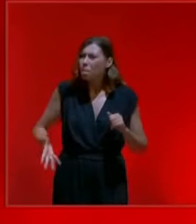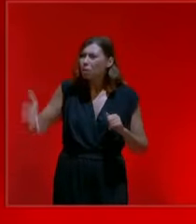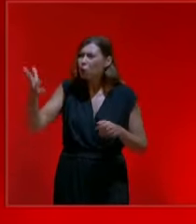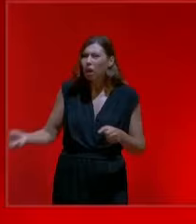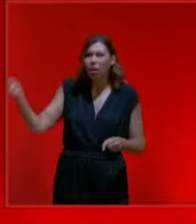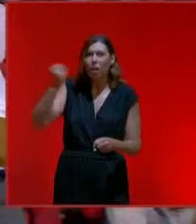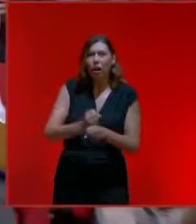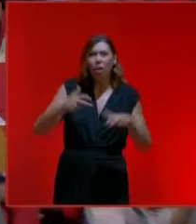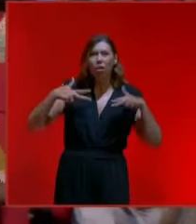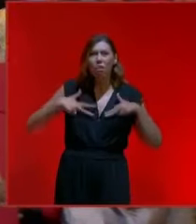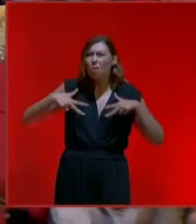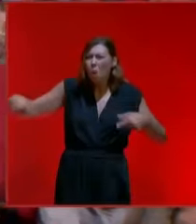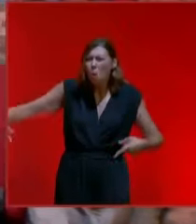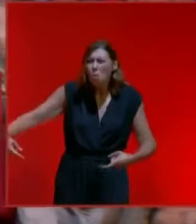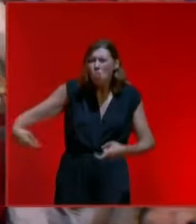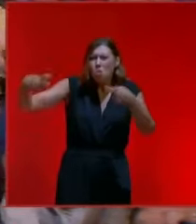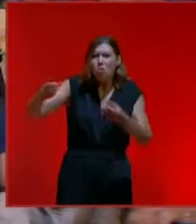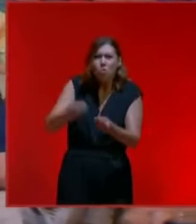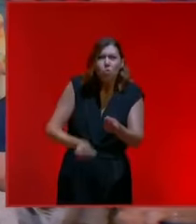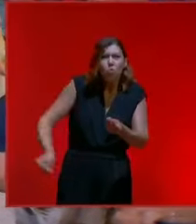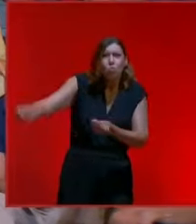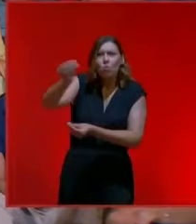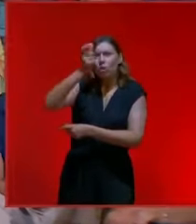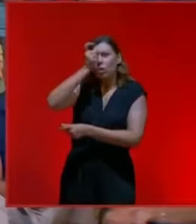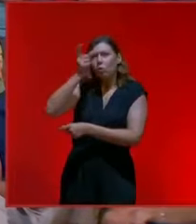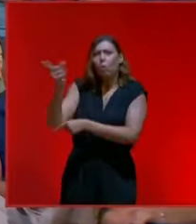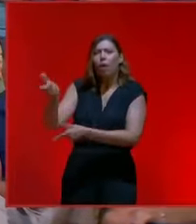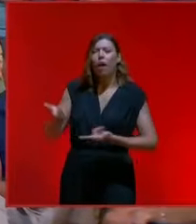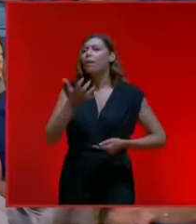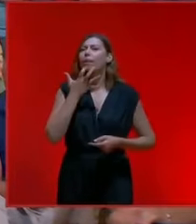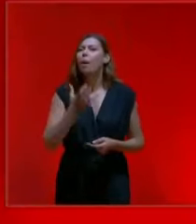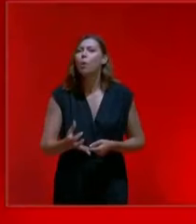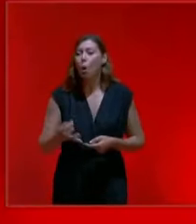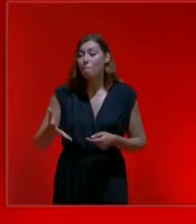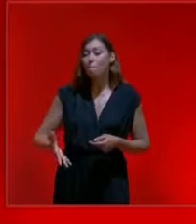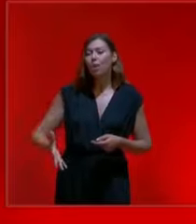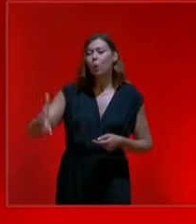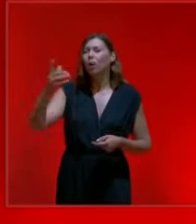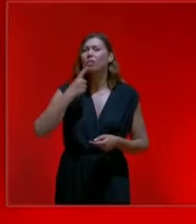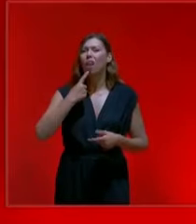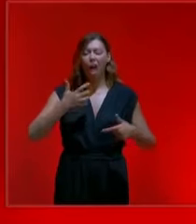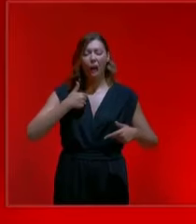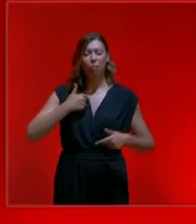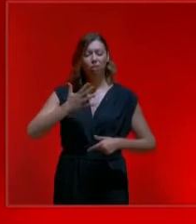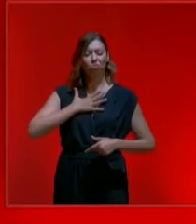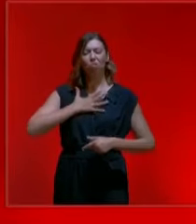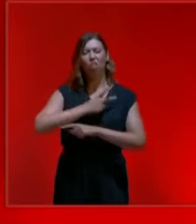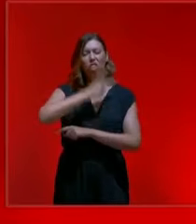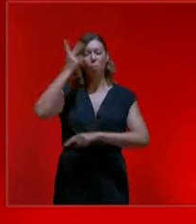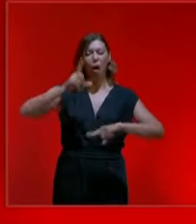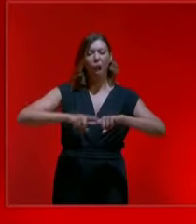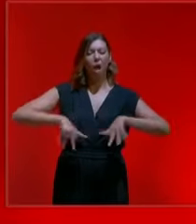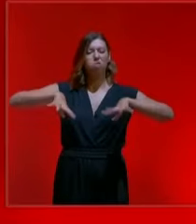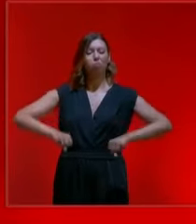σχετικοποιήθηκε η έννοια της εθνικής κυριαρχίας. Όταν λέγαμε ψέματα στους ίδιους μας τους εαυτούς ότι τα